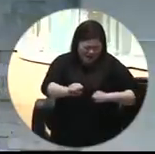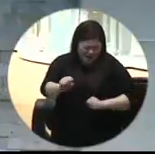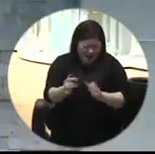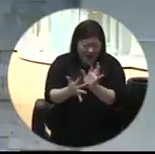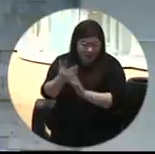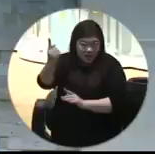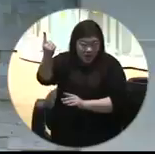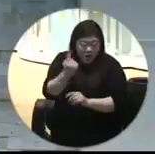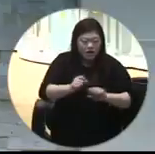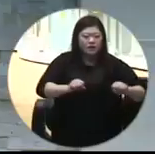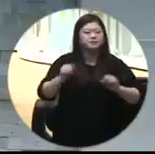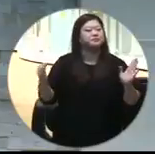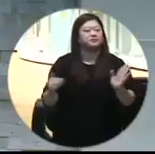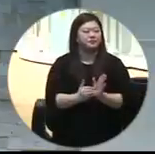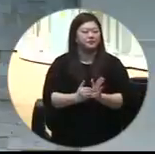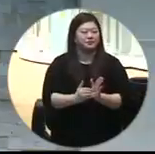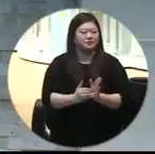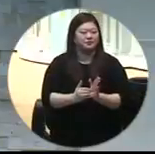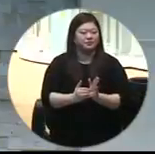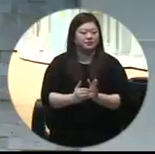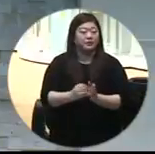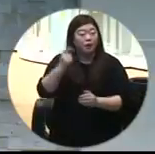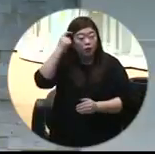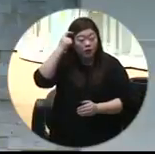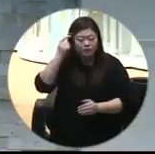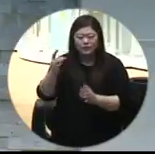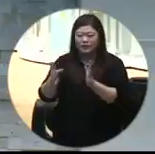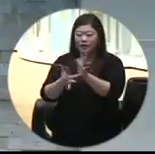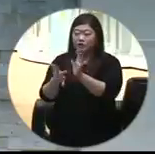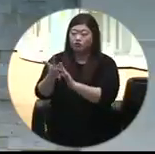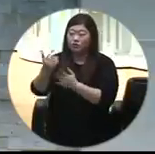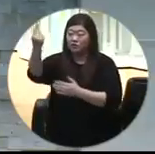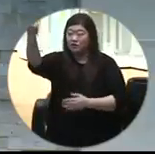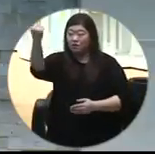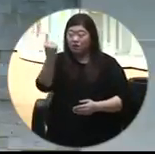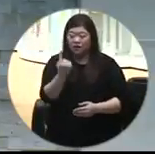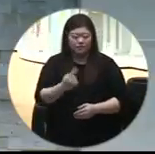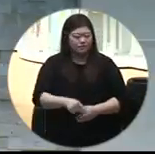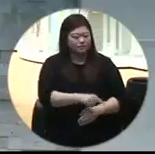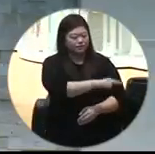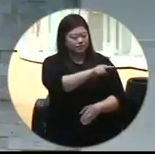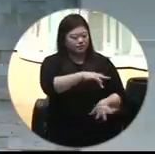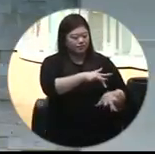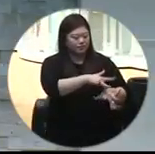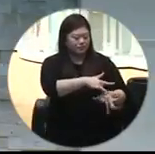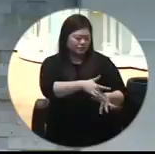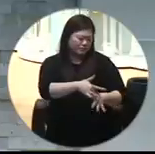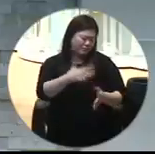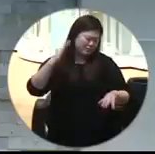있어요. 예수님 재림하시면 이것들은 다 활동 끝이에요.